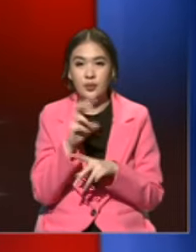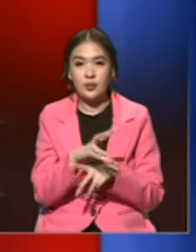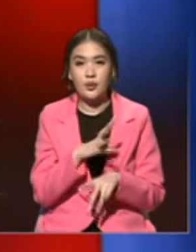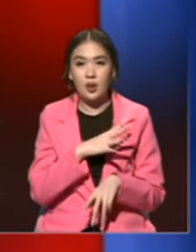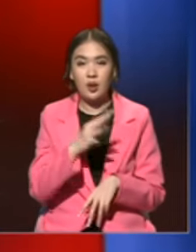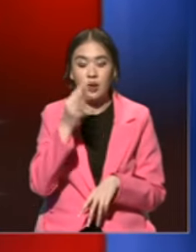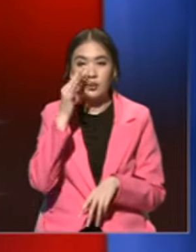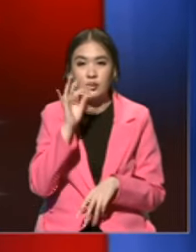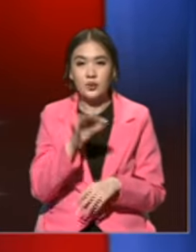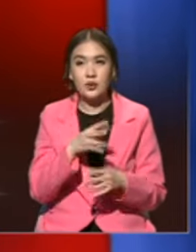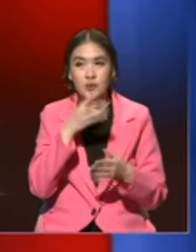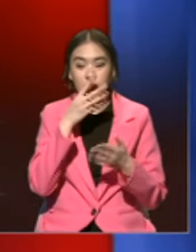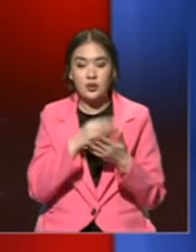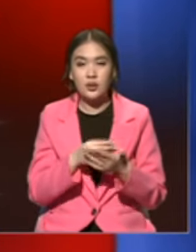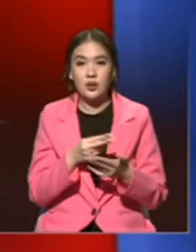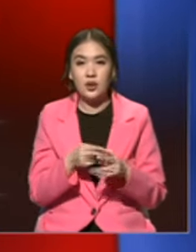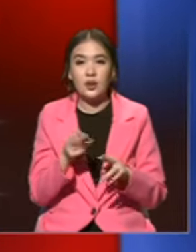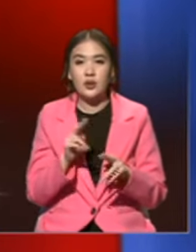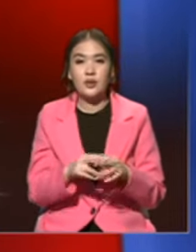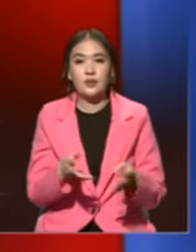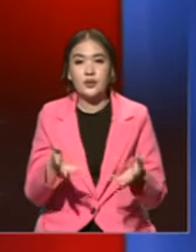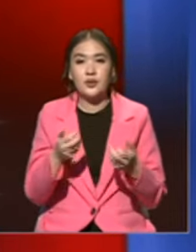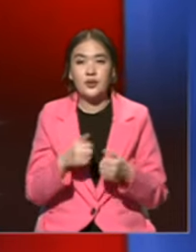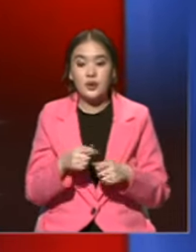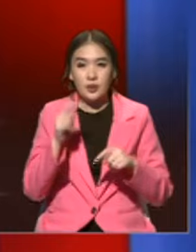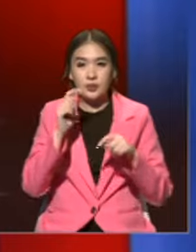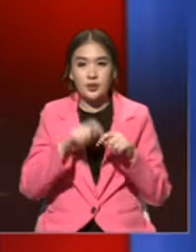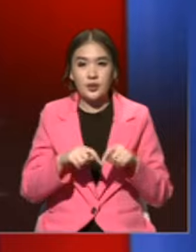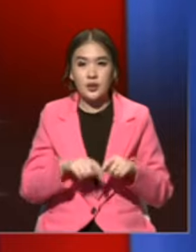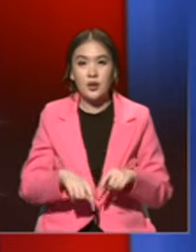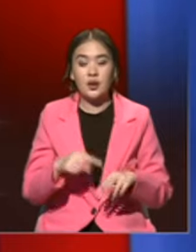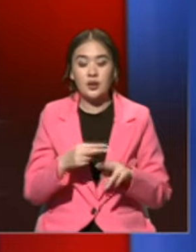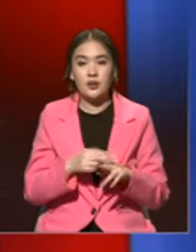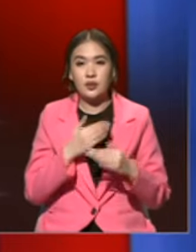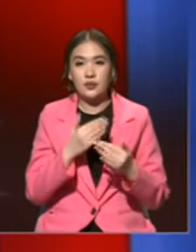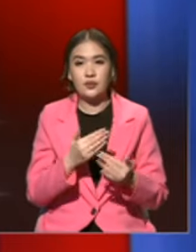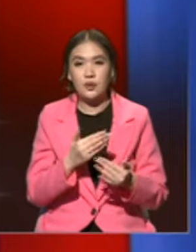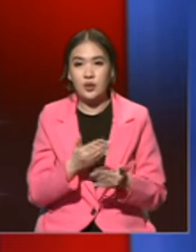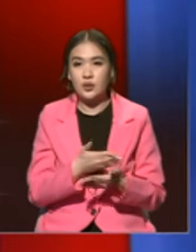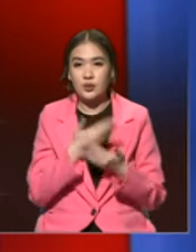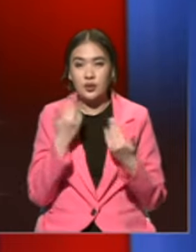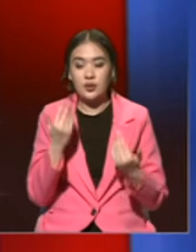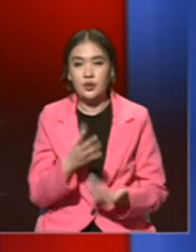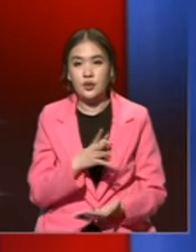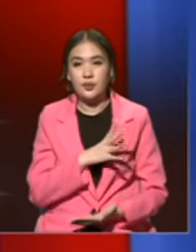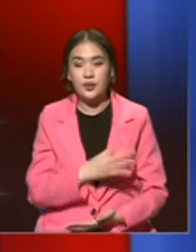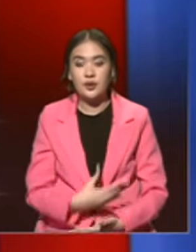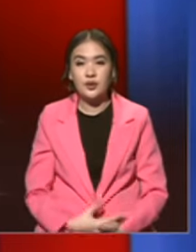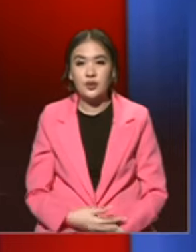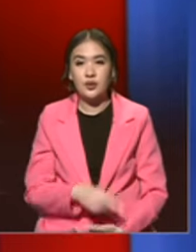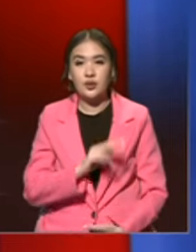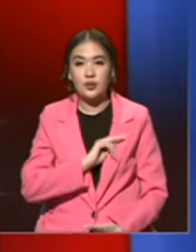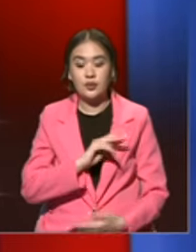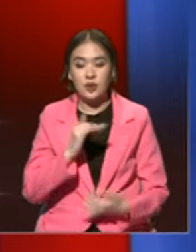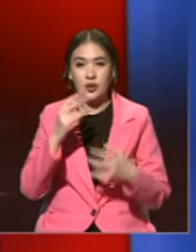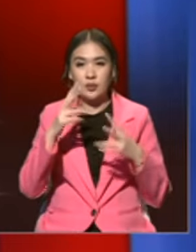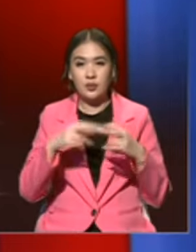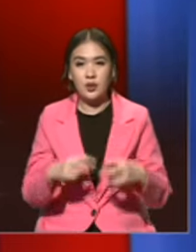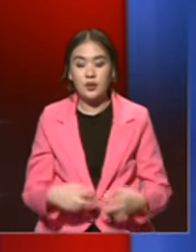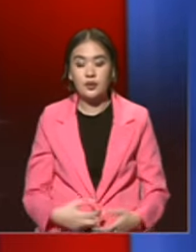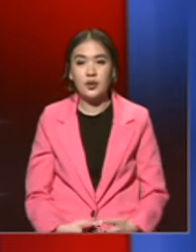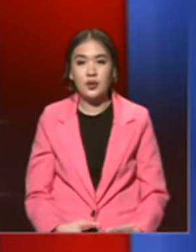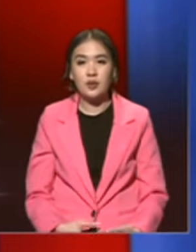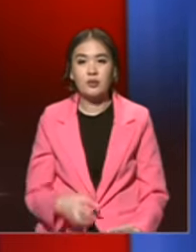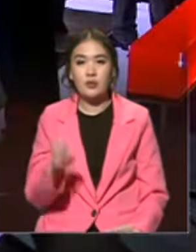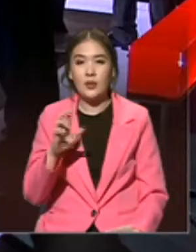мамандармен соның несін алып, пробасын алып, сол жерде зертханадан тексергенде оны анықталған жоқ, Құдайға шүкір. Осындай жұмыстар қазір бақылауда.